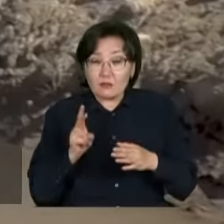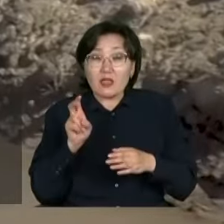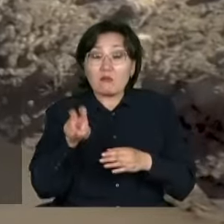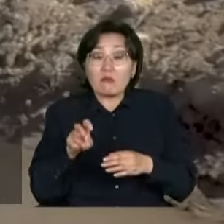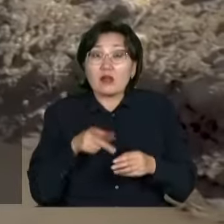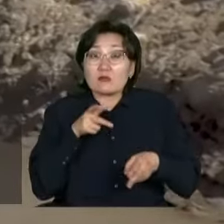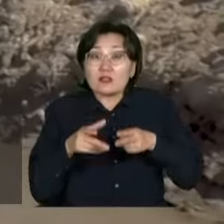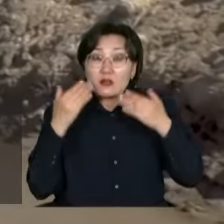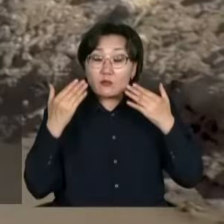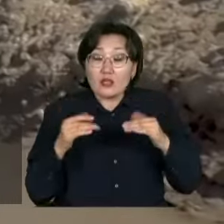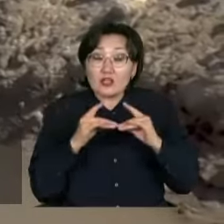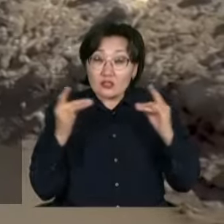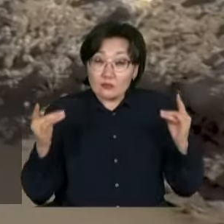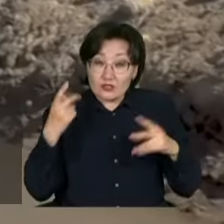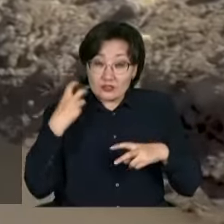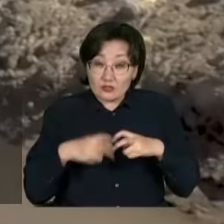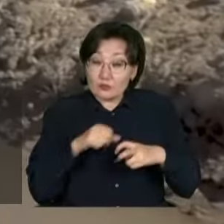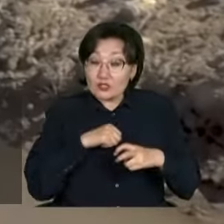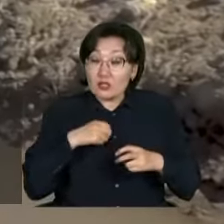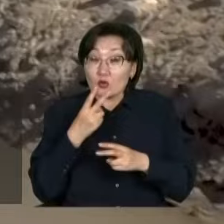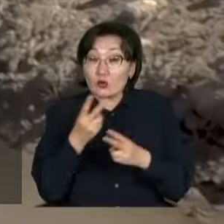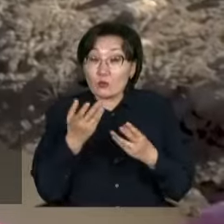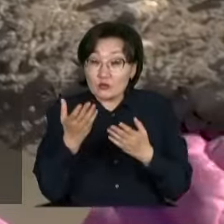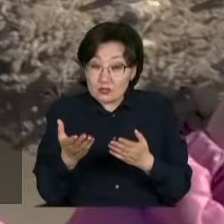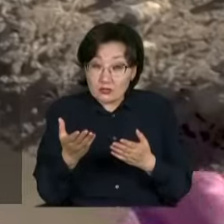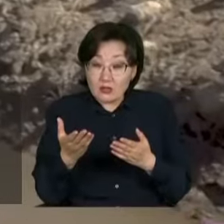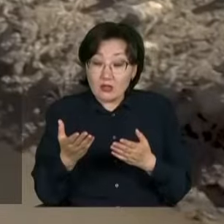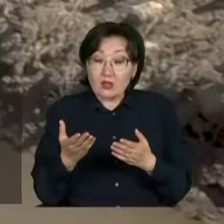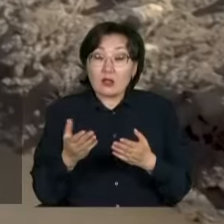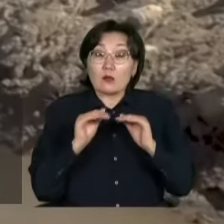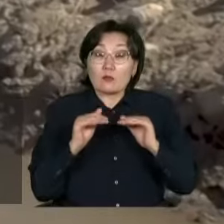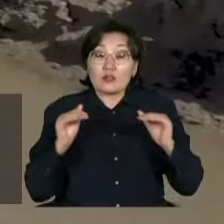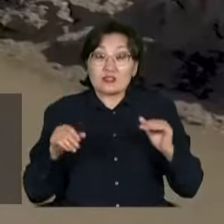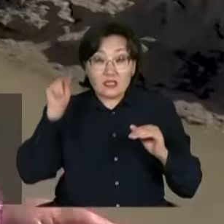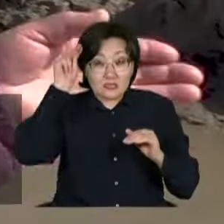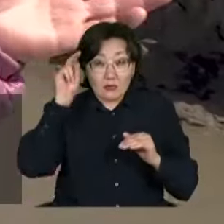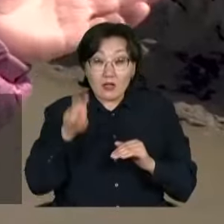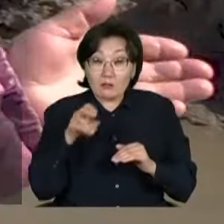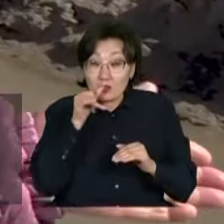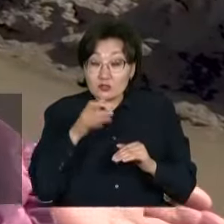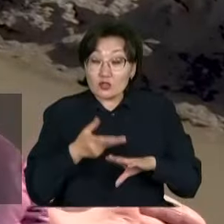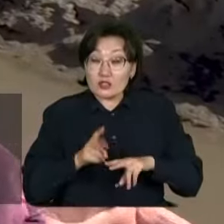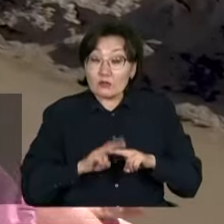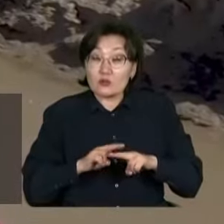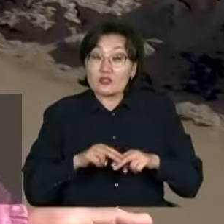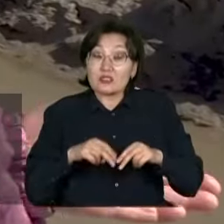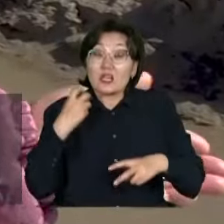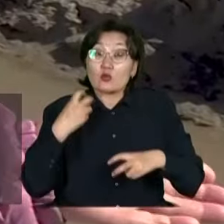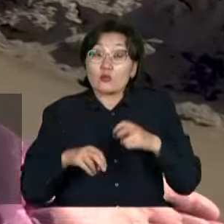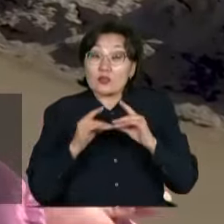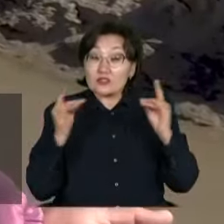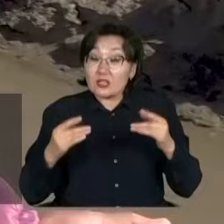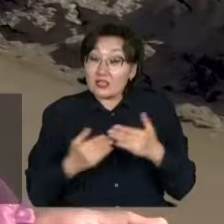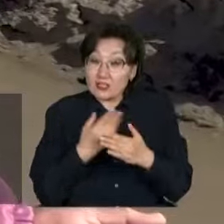Мына жерде көпіріміз құлап қалды. Мына өздеріңіз көріп отырсыздар. Балаларымыз сабаққа бара алмайды. Сондықтан да мына құлақпаған көпірімізді